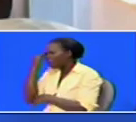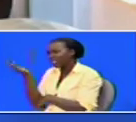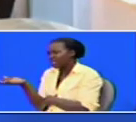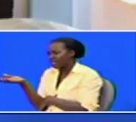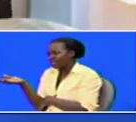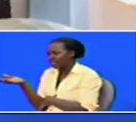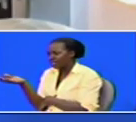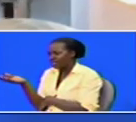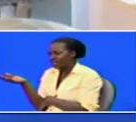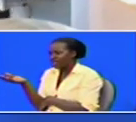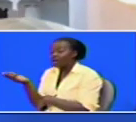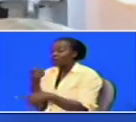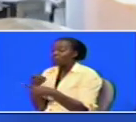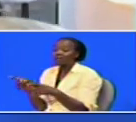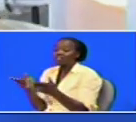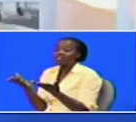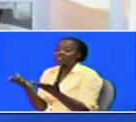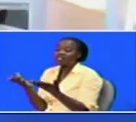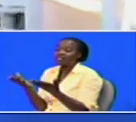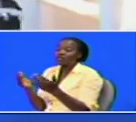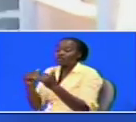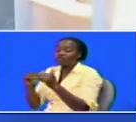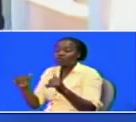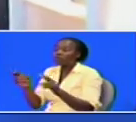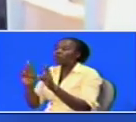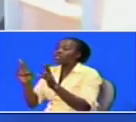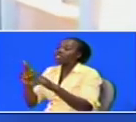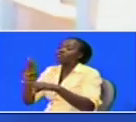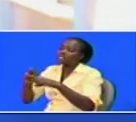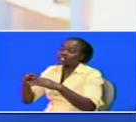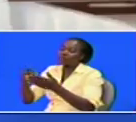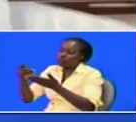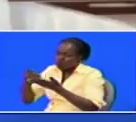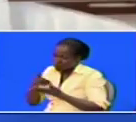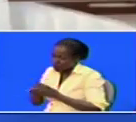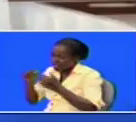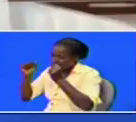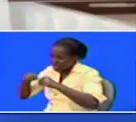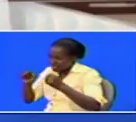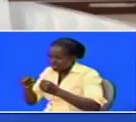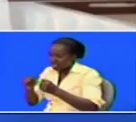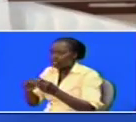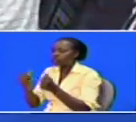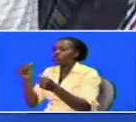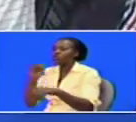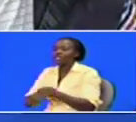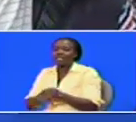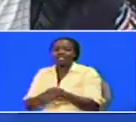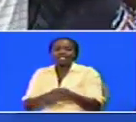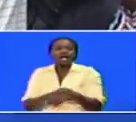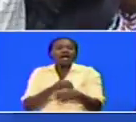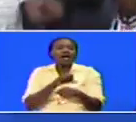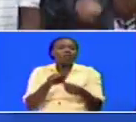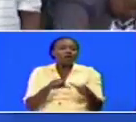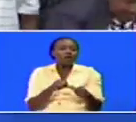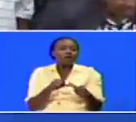lakini hayo tuweke kando, tuko tayari kukaa kuongea ili tuweze kupata suluhisho. Naam. Na kuhusiana